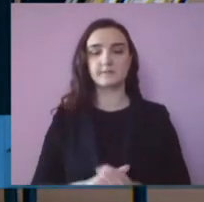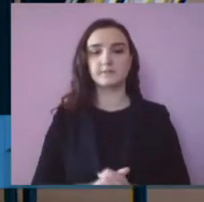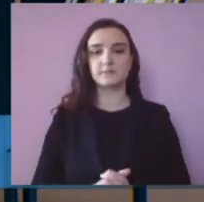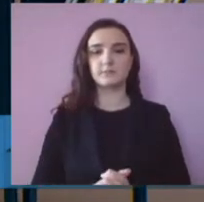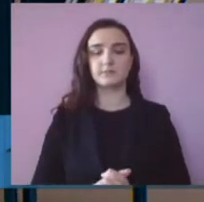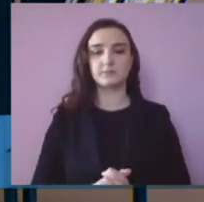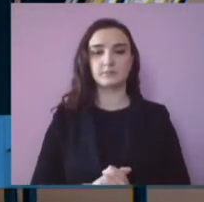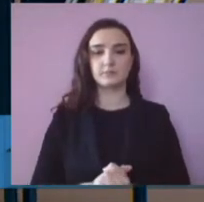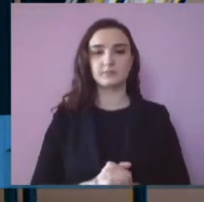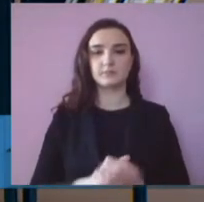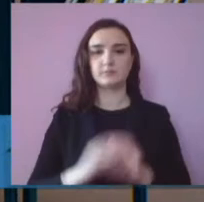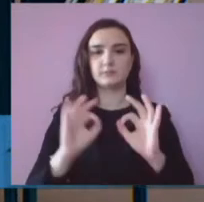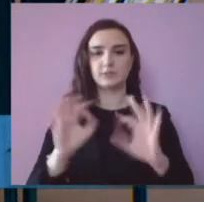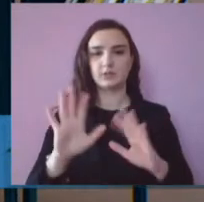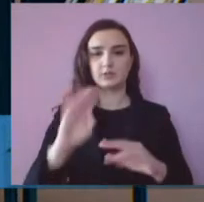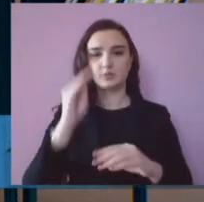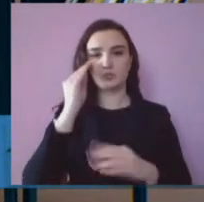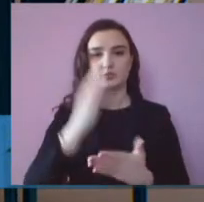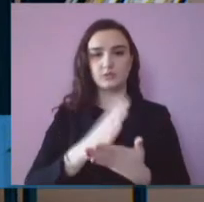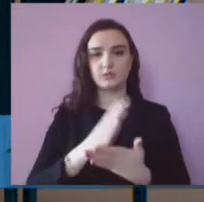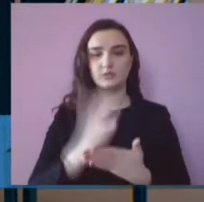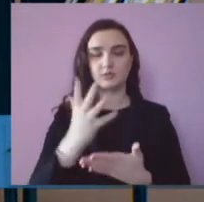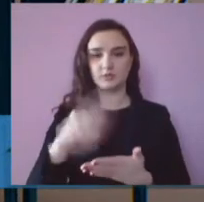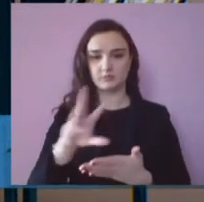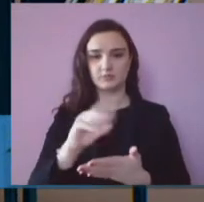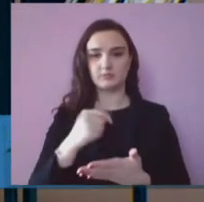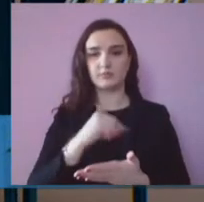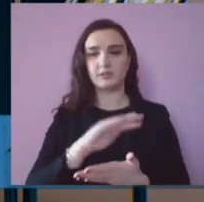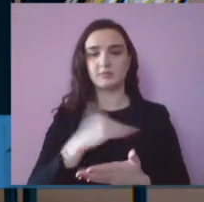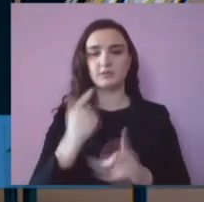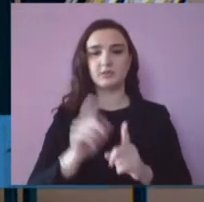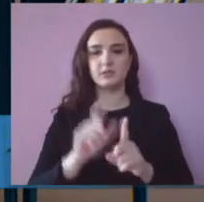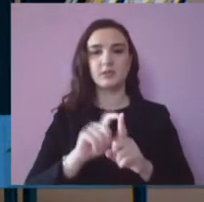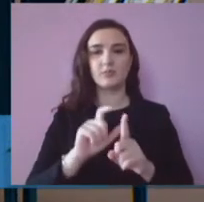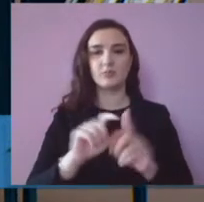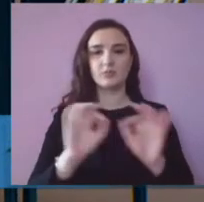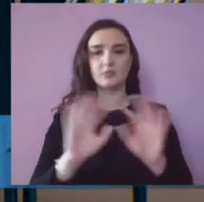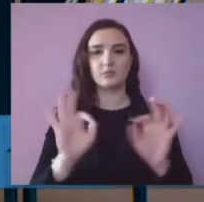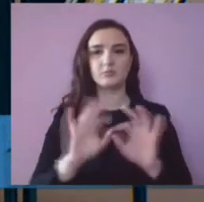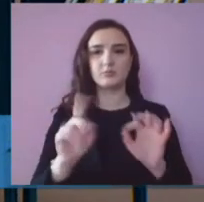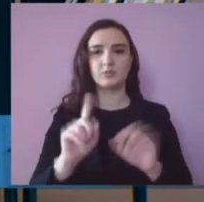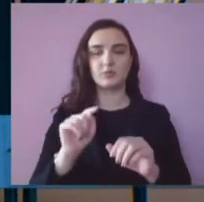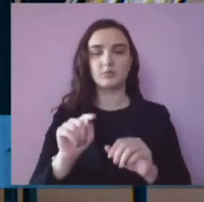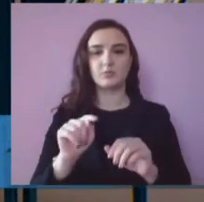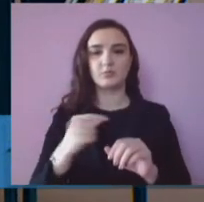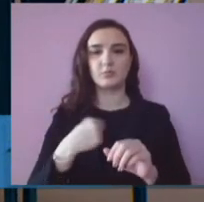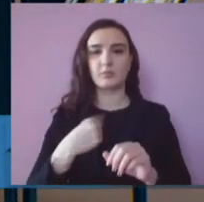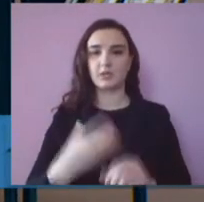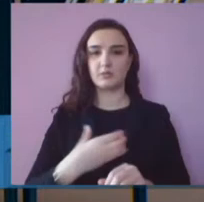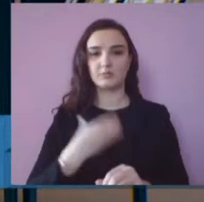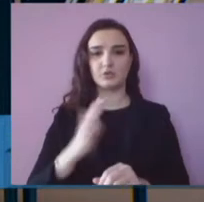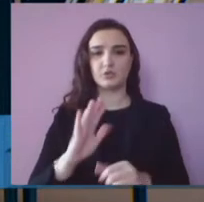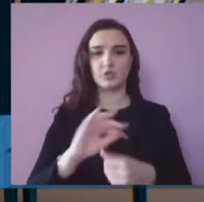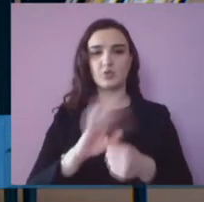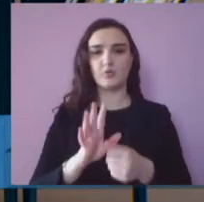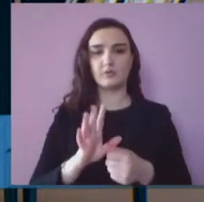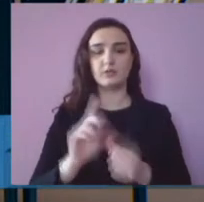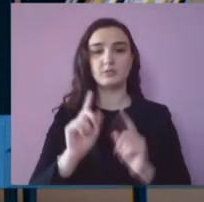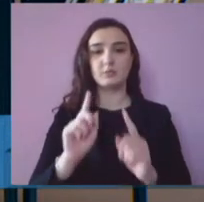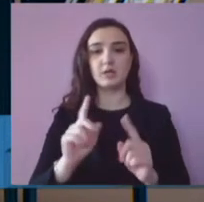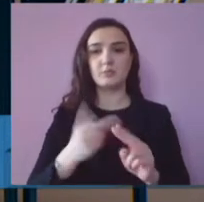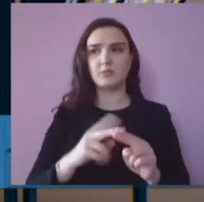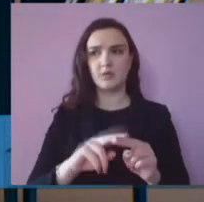არასწორ პოზიციას იკავებს, შეიძლება არ მინდა ახლა ისეთი გამოთქმა გამომივიდეს, რომ მე არ მეშინია კოვიდს, არ უნდა გვეშინოდეს.